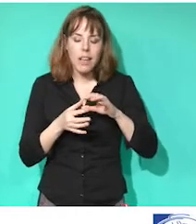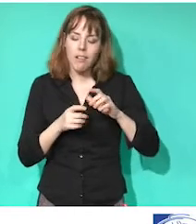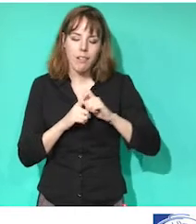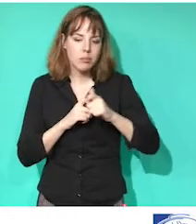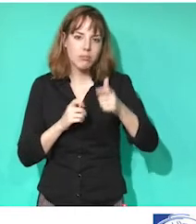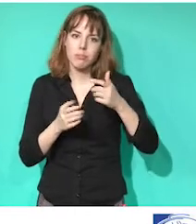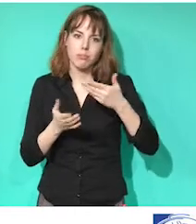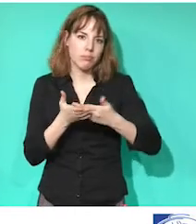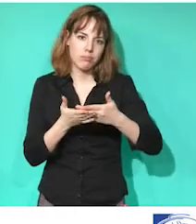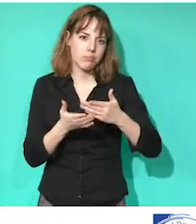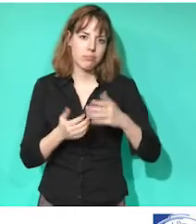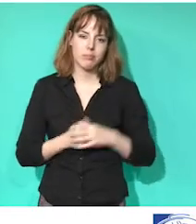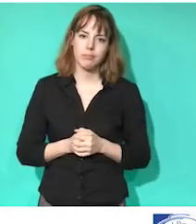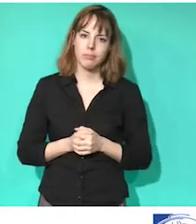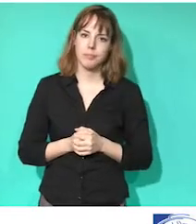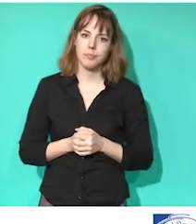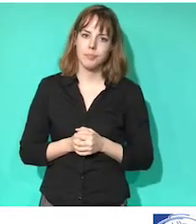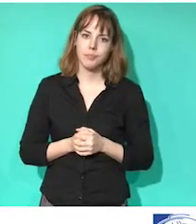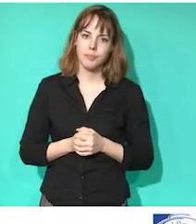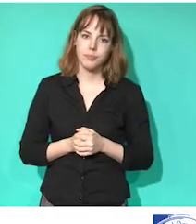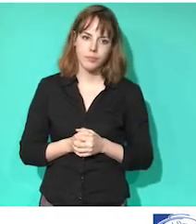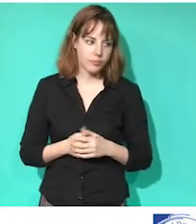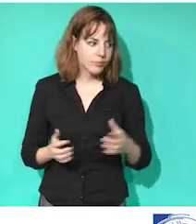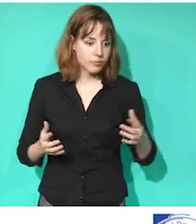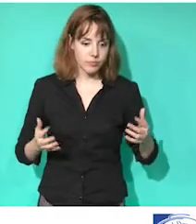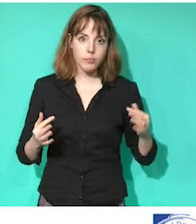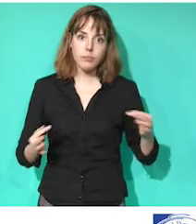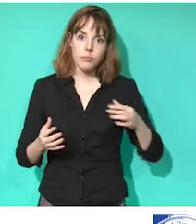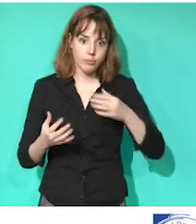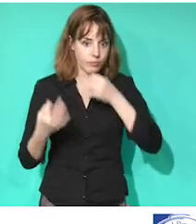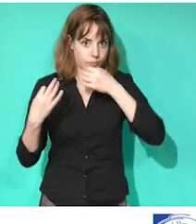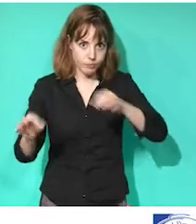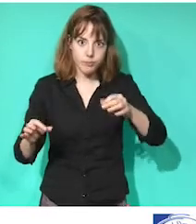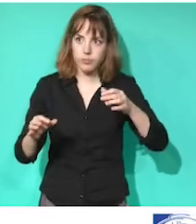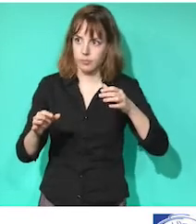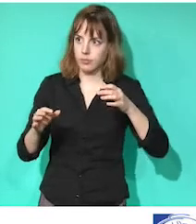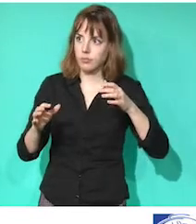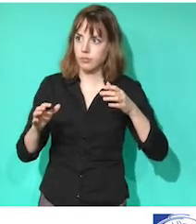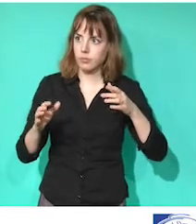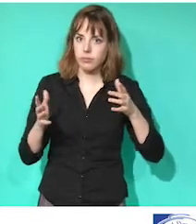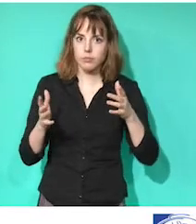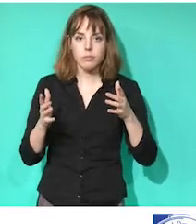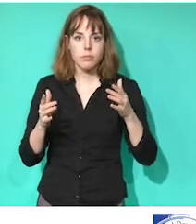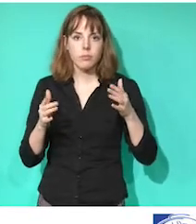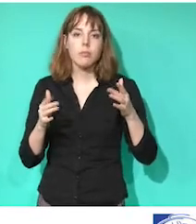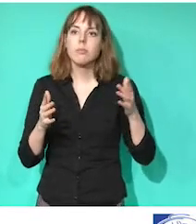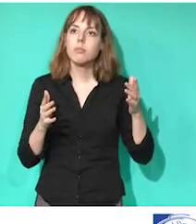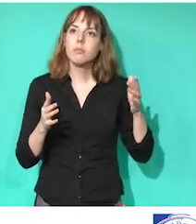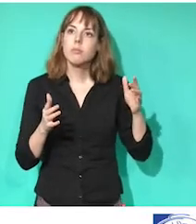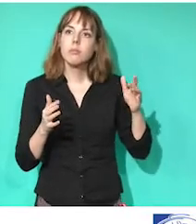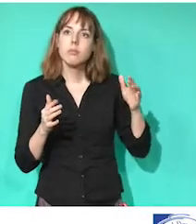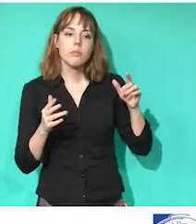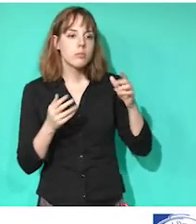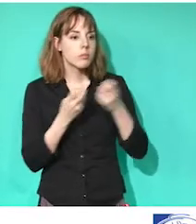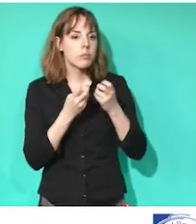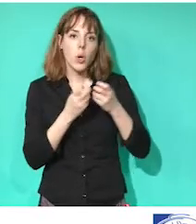Voilà. Et j'ajoute que sur la prise de parole, il ne faut jamais hésiter quand on propose, quand on cherche quelqu'un pour parler,